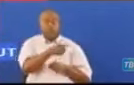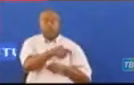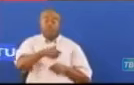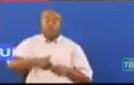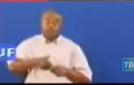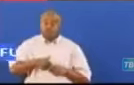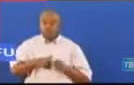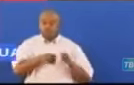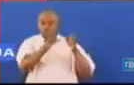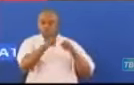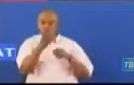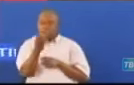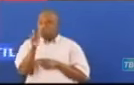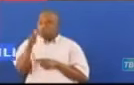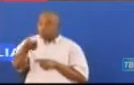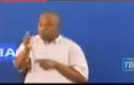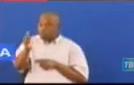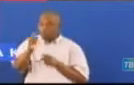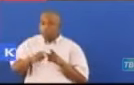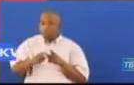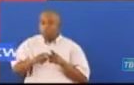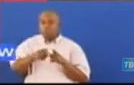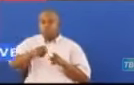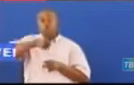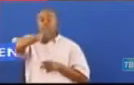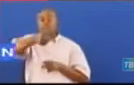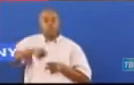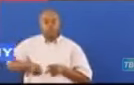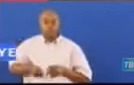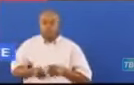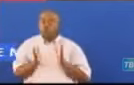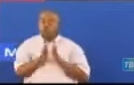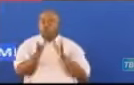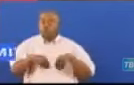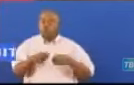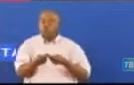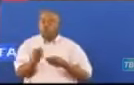mitatu ukiwemo wewe speaker. Wasalamu alaikum. Ninaomba kutoa hoja na kuunga mkono hoja.